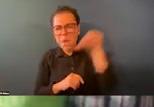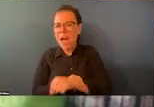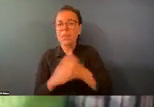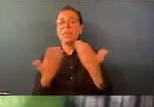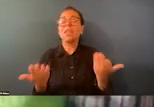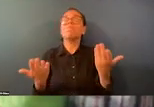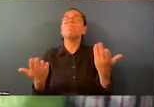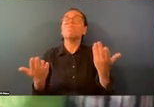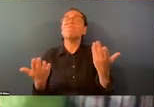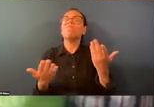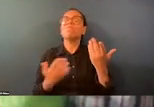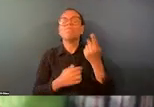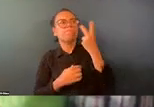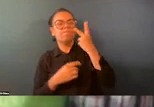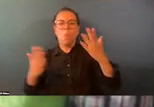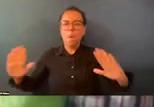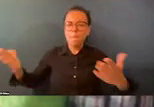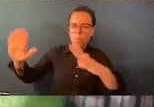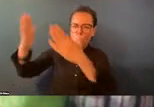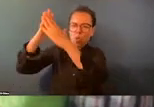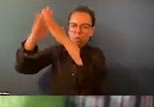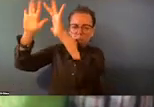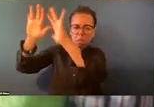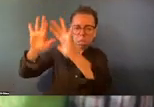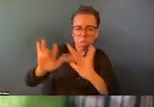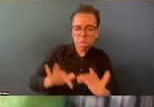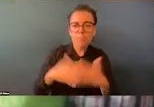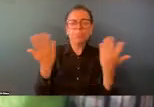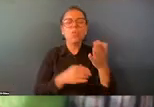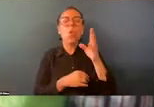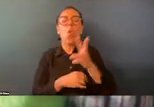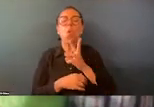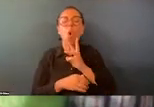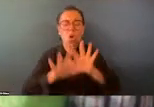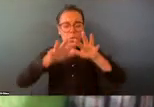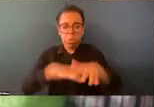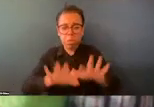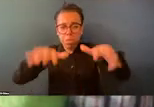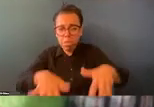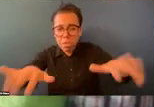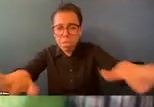паводки, безразвивающие паводки, наблюдались прорывы высокогорных озер, которые